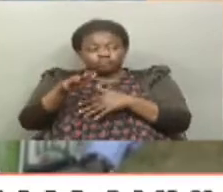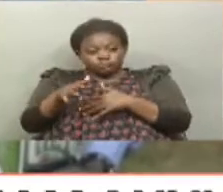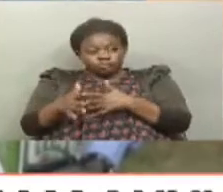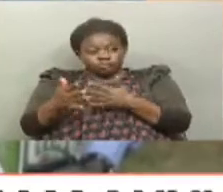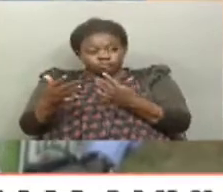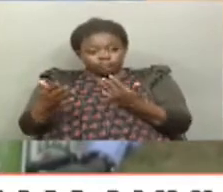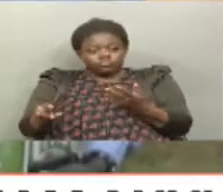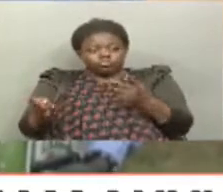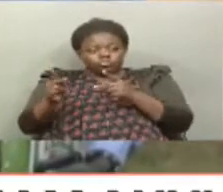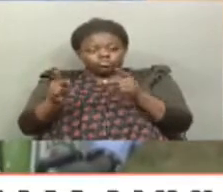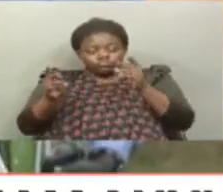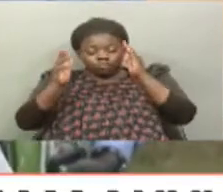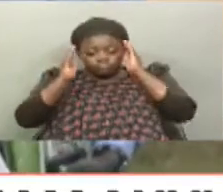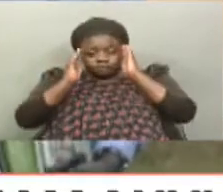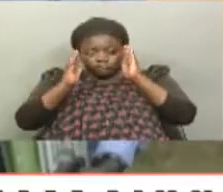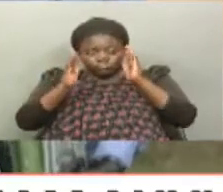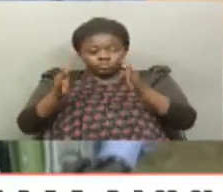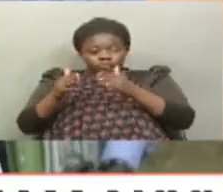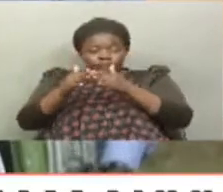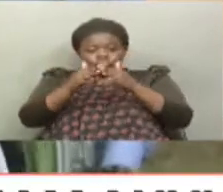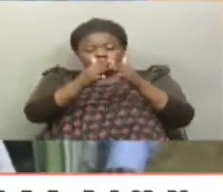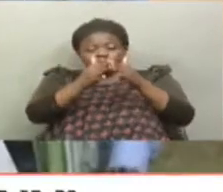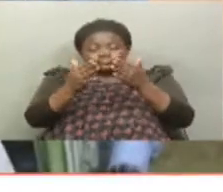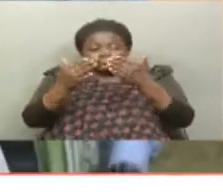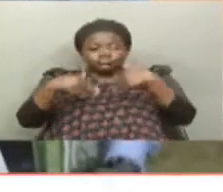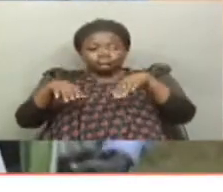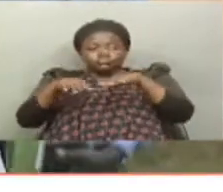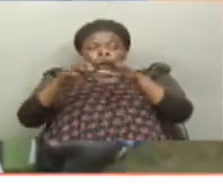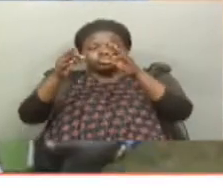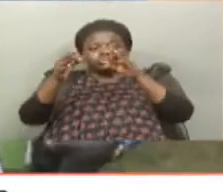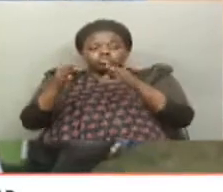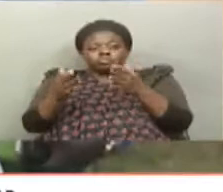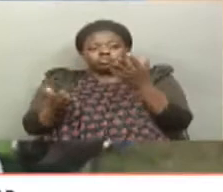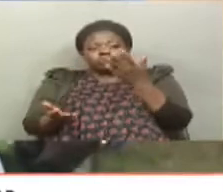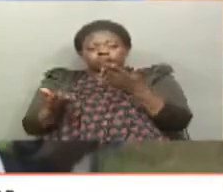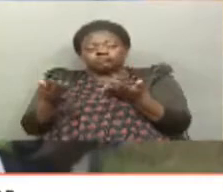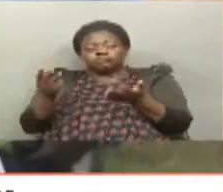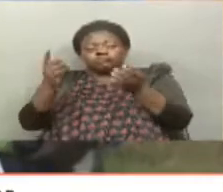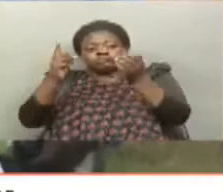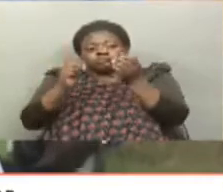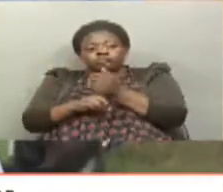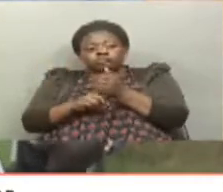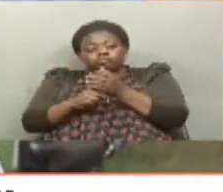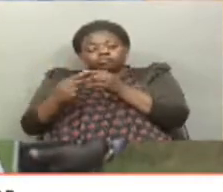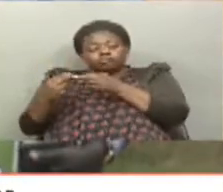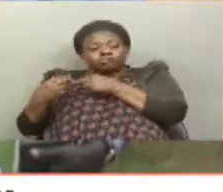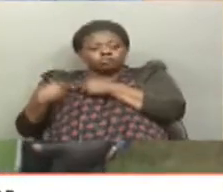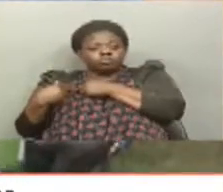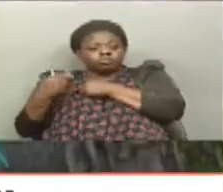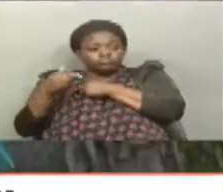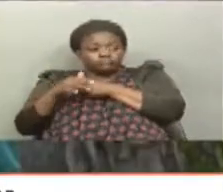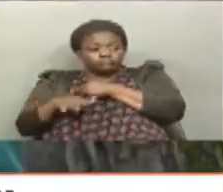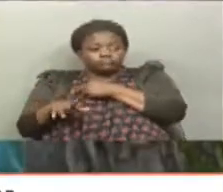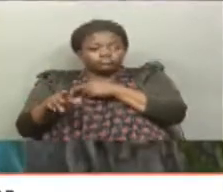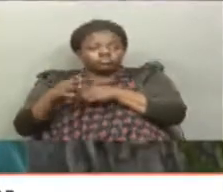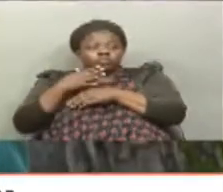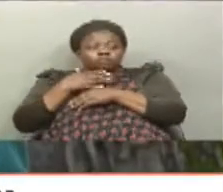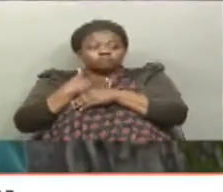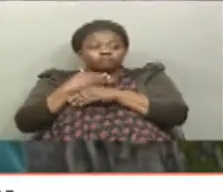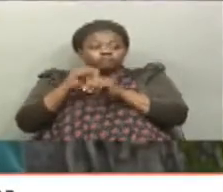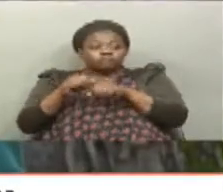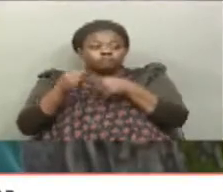bwe baba tebatunulidde lwerwe ng'ekyomugaso gye bali ojja kwesanga nti bajja kutuukiriza buvunaanyizibwa bwabwe nga bwe beetaagisa. Tosobola